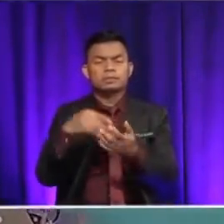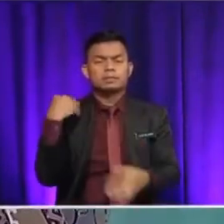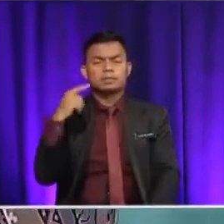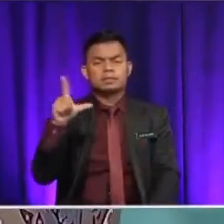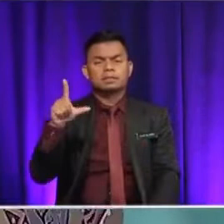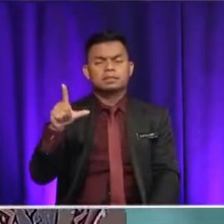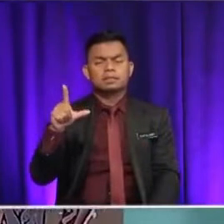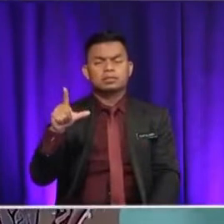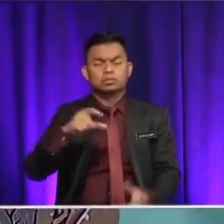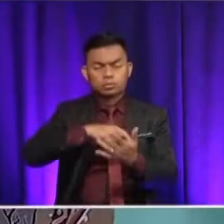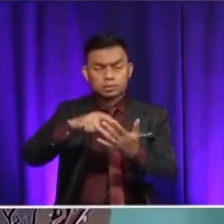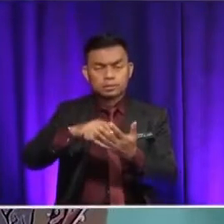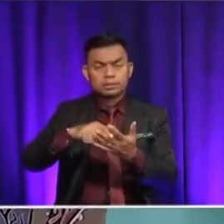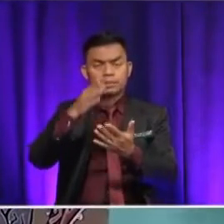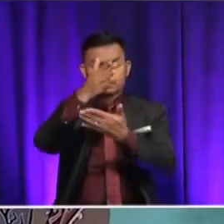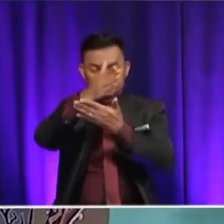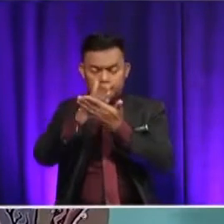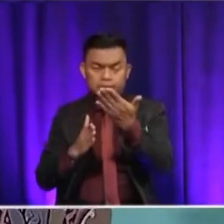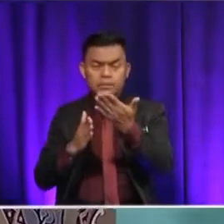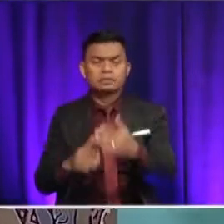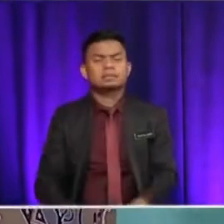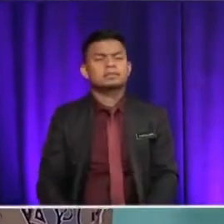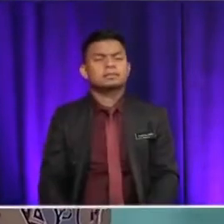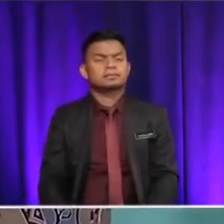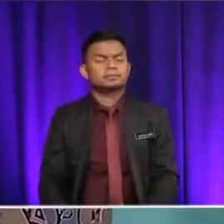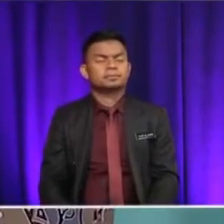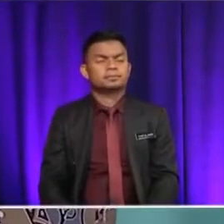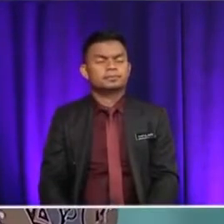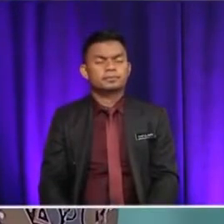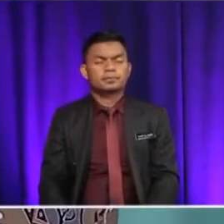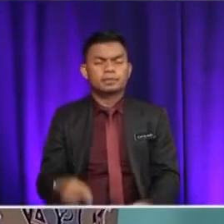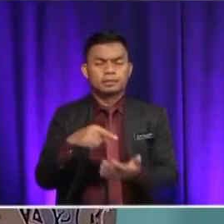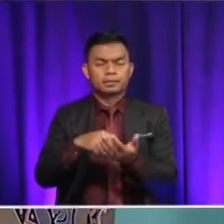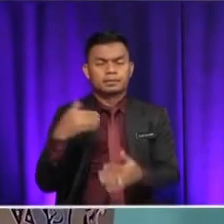keratan rentas. Ya. Okey, yang ini pula lukisan isometri dia.